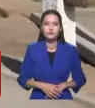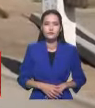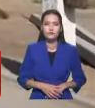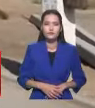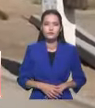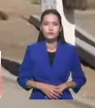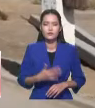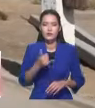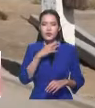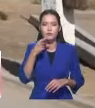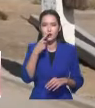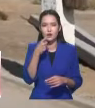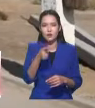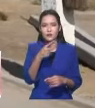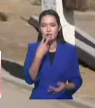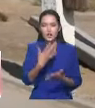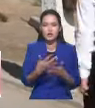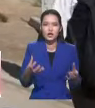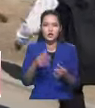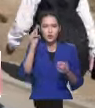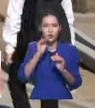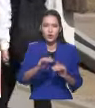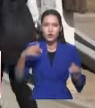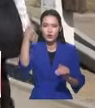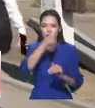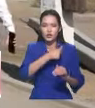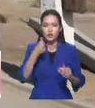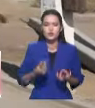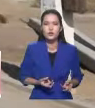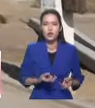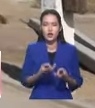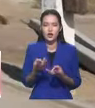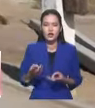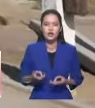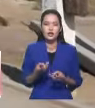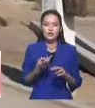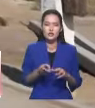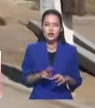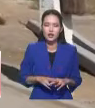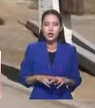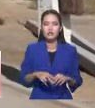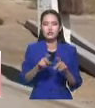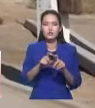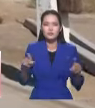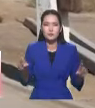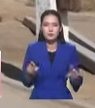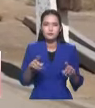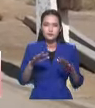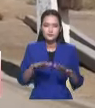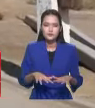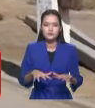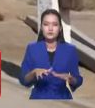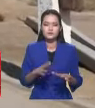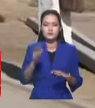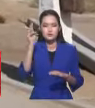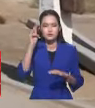қосқанда 1500-ға тарта оқушы осы жолмен мектепке келіп кетеді. Сонымен қатар мектептің оқушылар қатарында